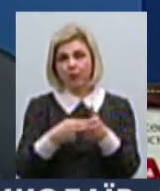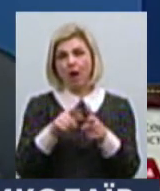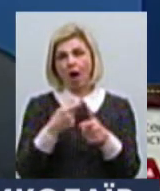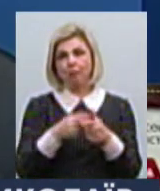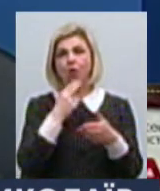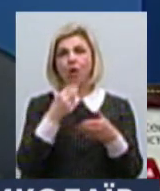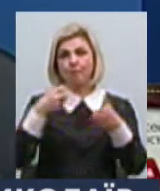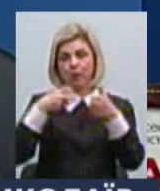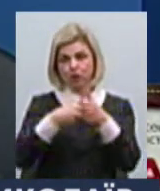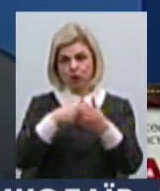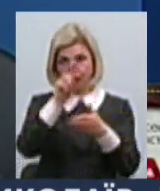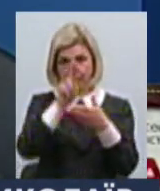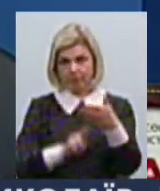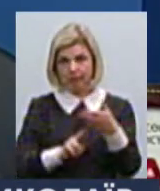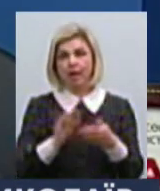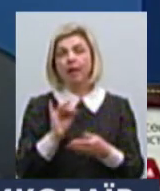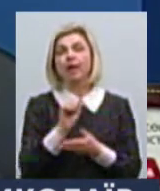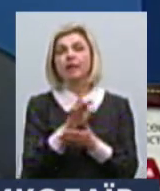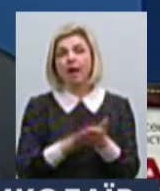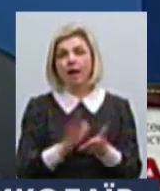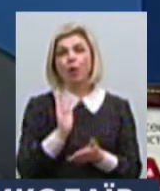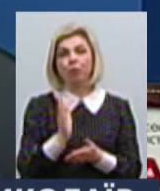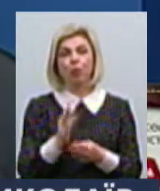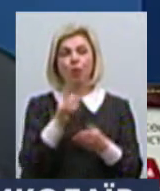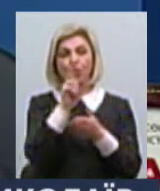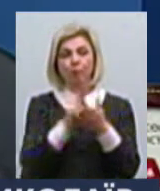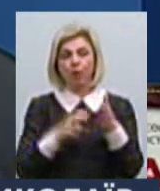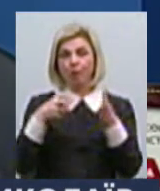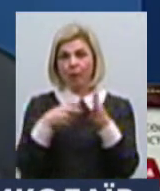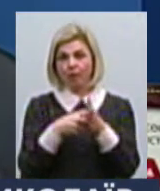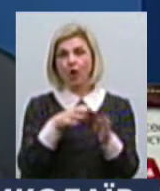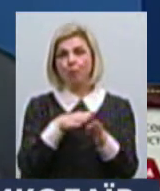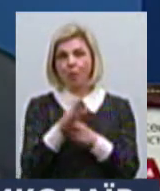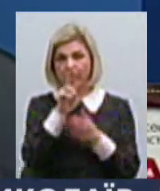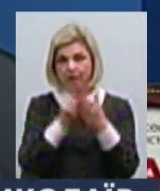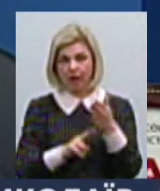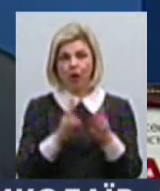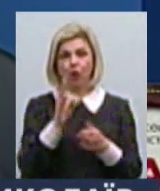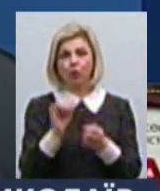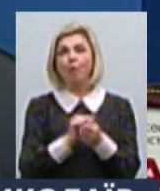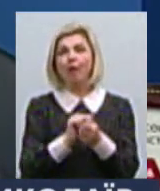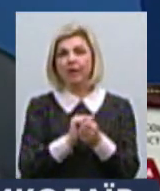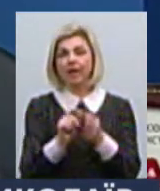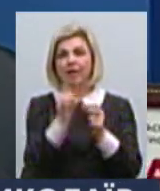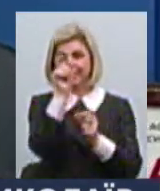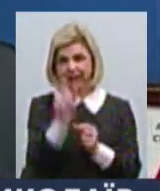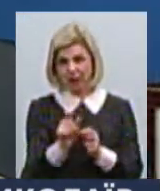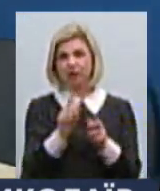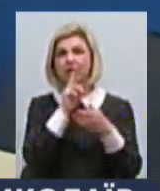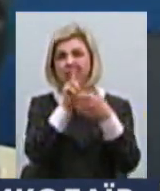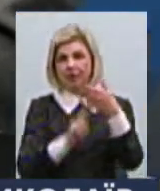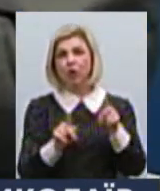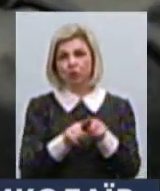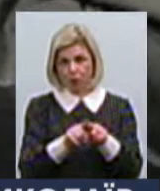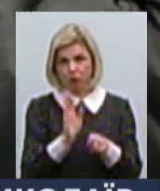опечатані. Ідеально вони були б опломбовані пломбами-наклейками, але паперові стрічки теж будуть присутні. Пломба-наклейка